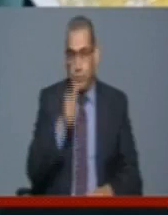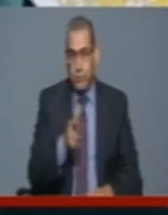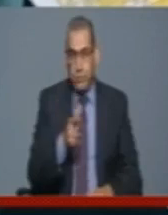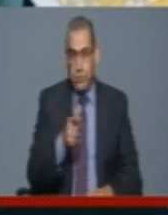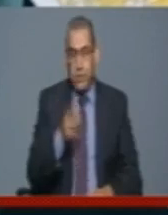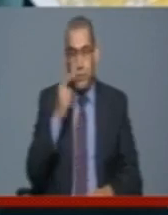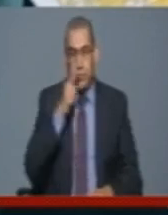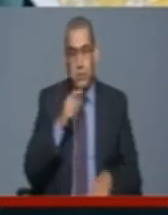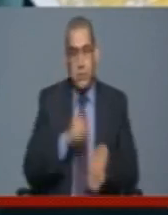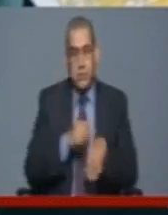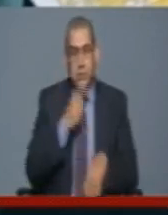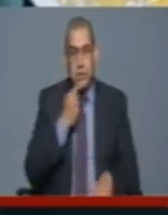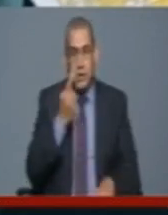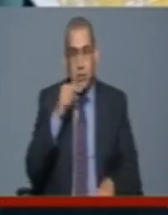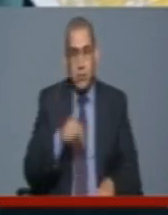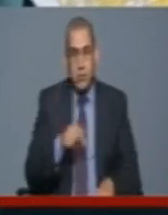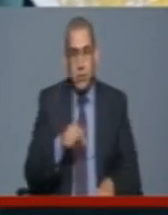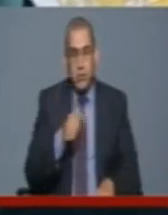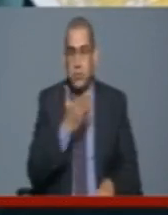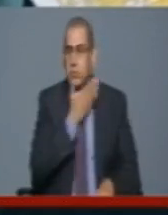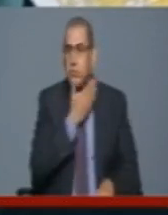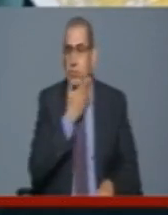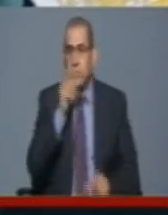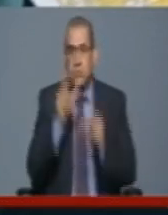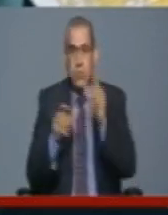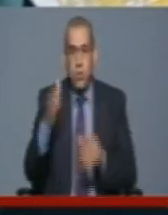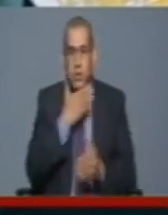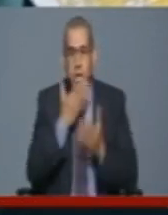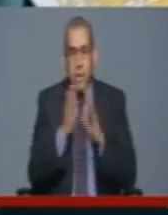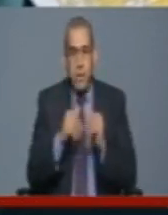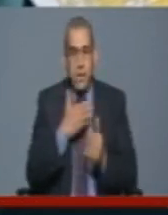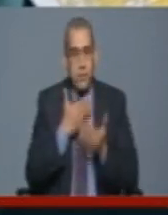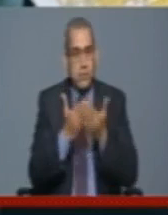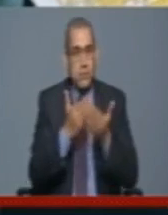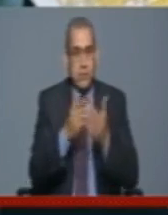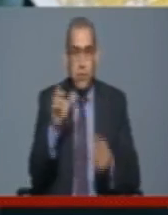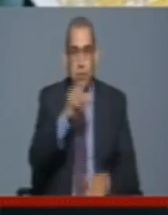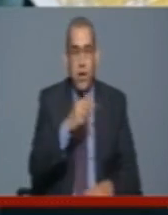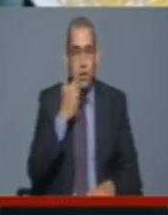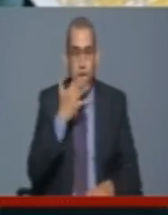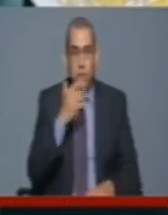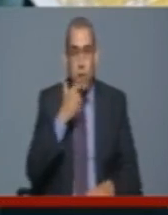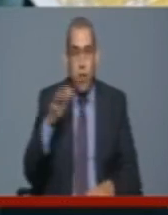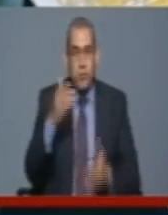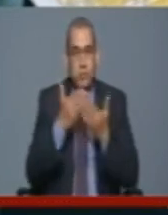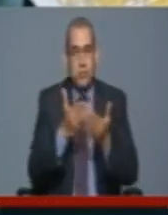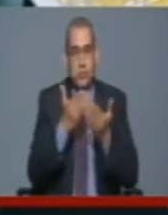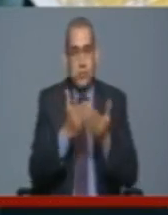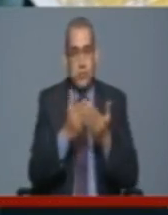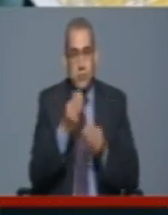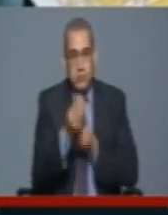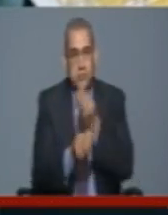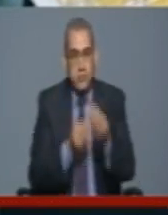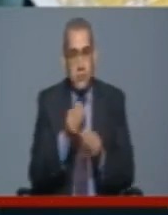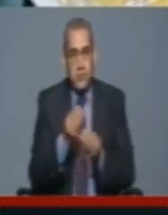التقيت بالمتطوعين من أبناء مصر وبناتها اللي بيقوموا بتسهيل